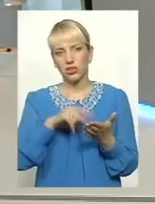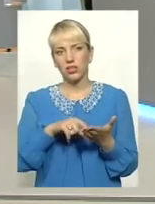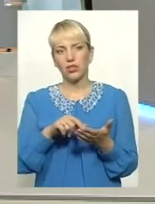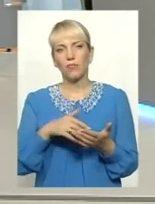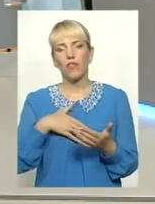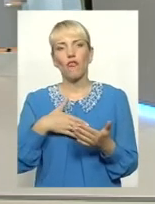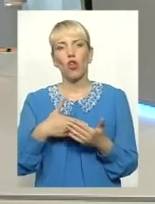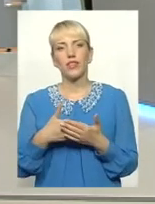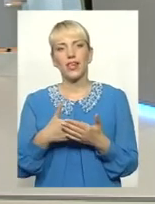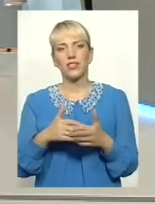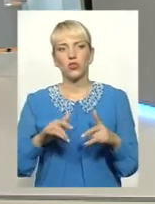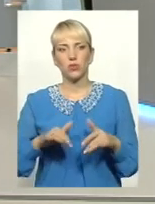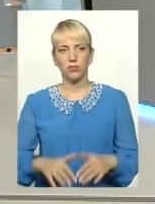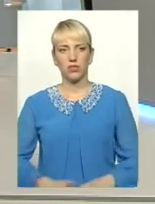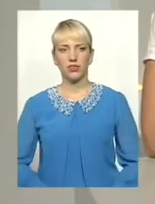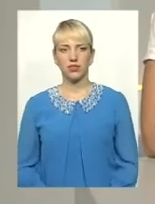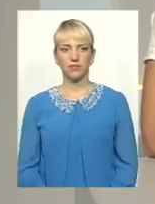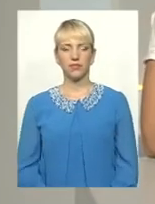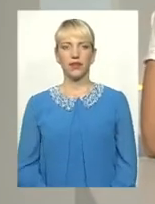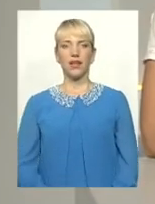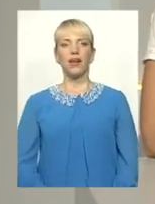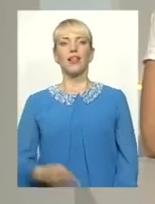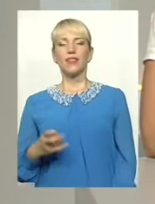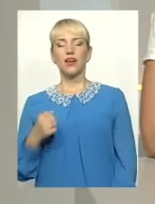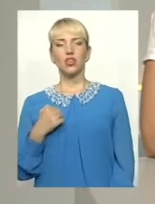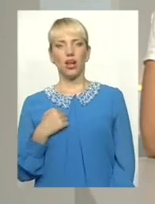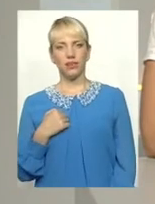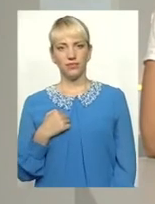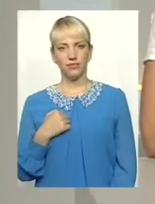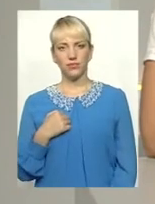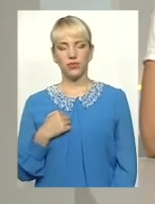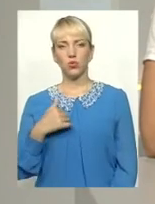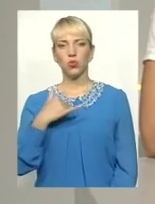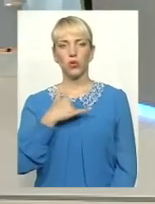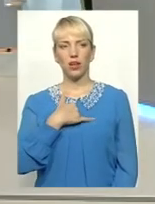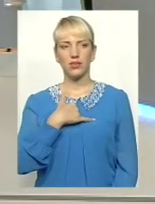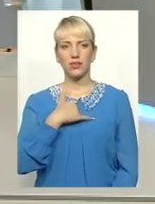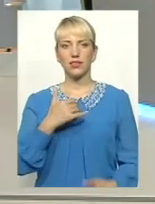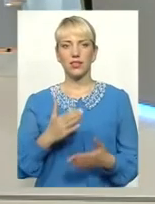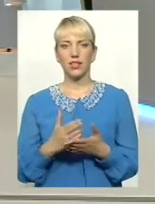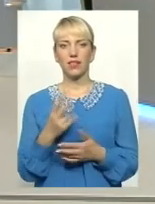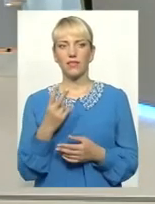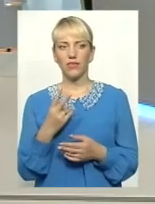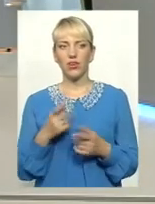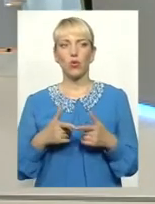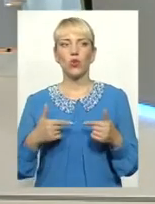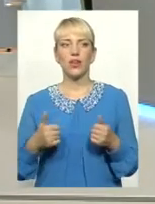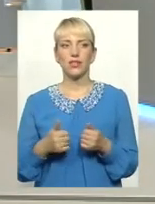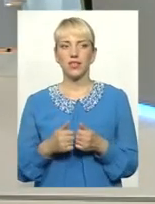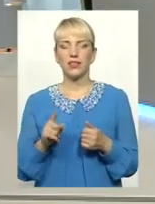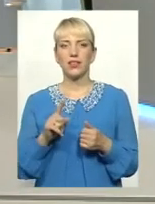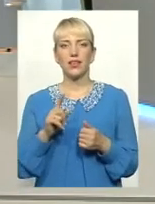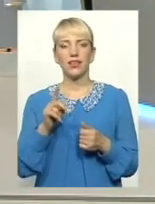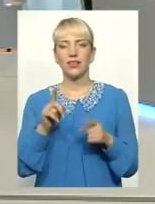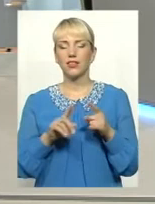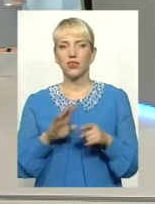волонтерської місії, так? Так. На превеликий жаль, у нас є, скажімо, дві організації, які іноді не завжди